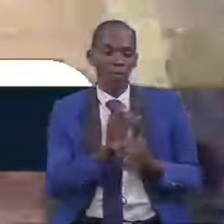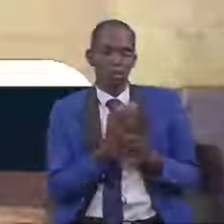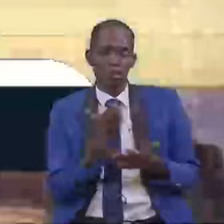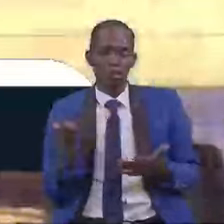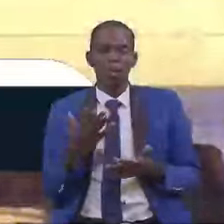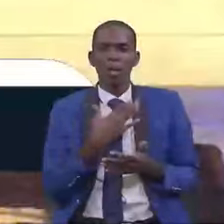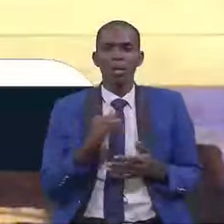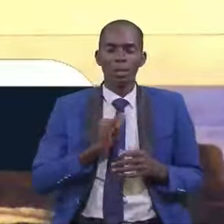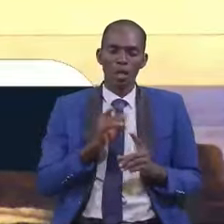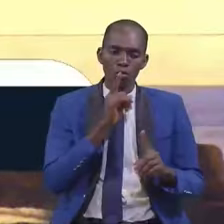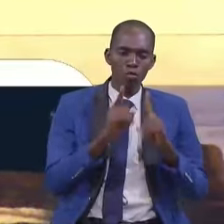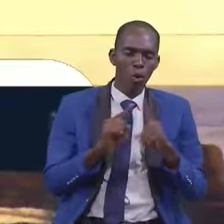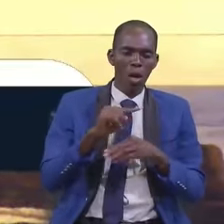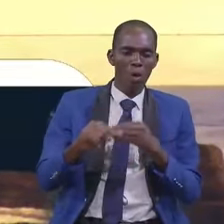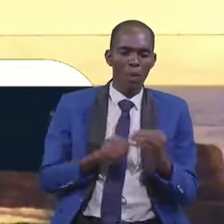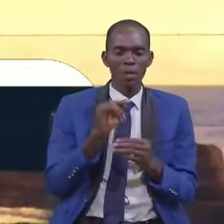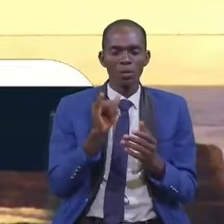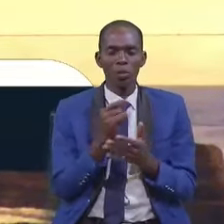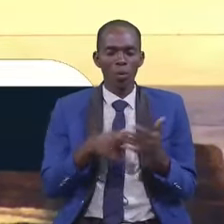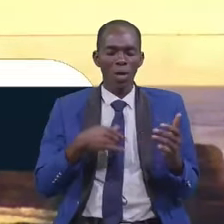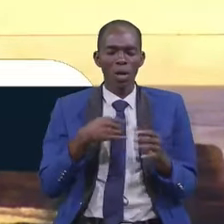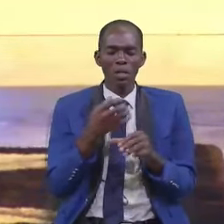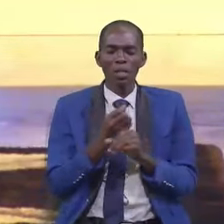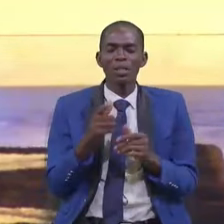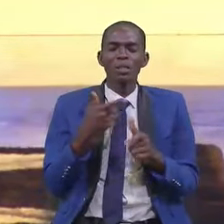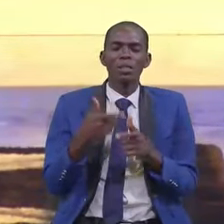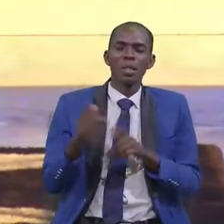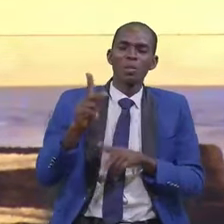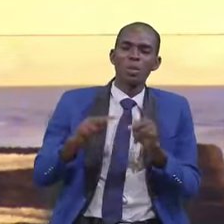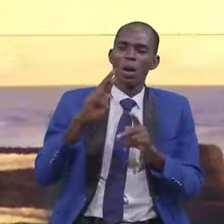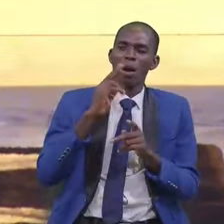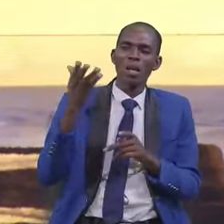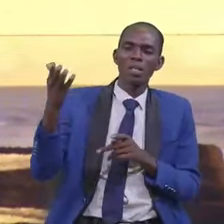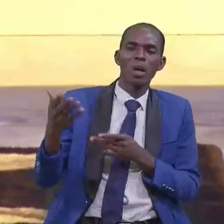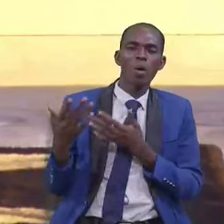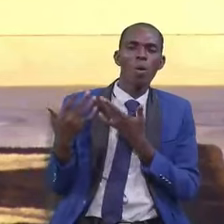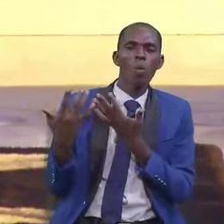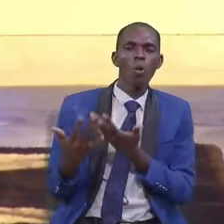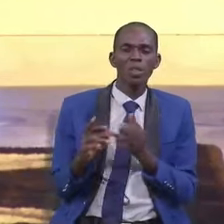j'en parle, que eux, les gens qui sont là, ils vont le ravir de moi.